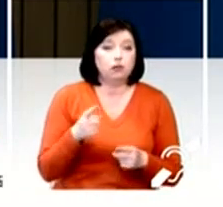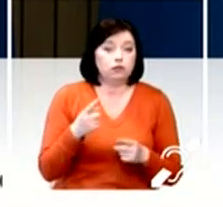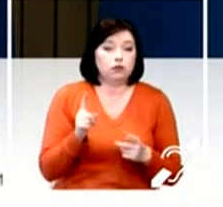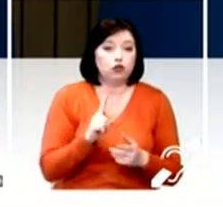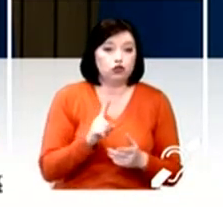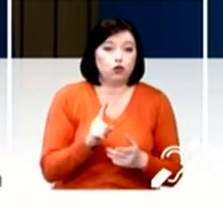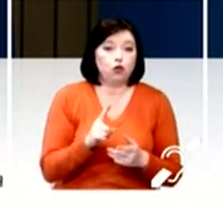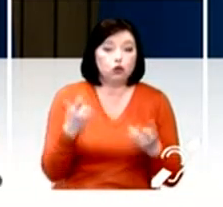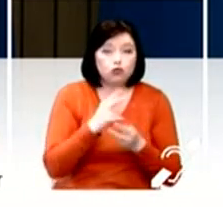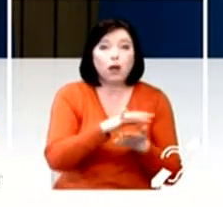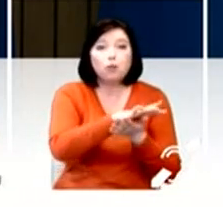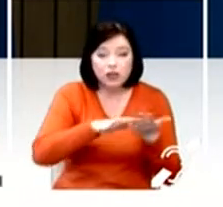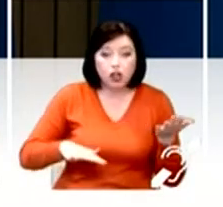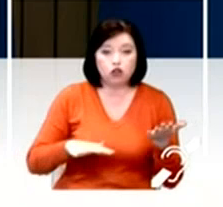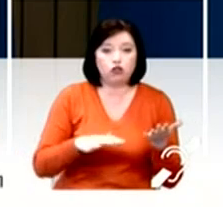preia